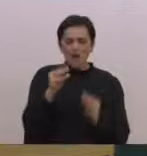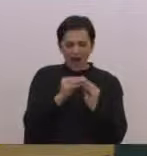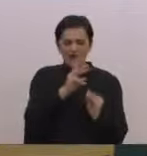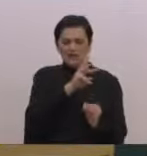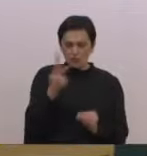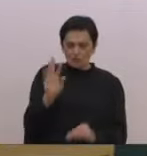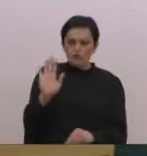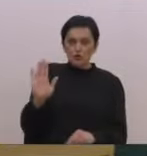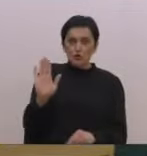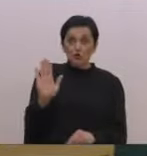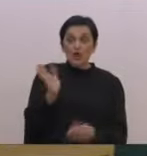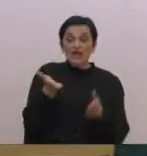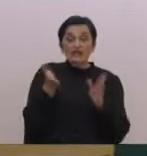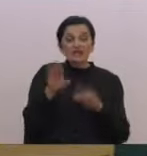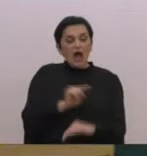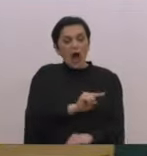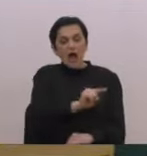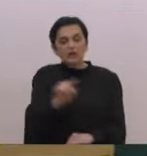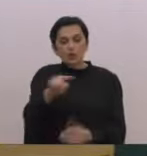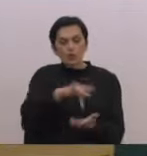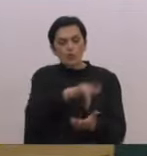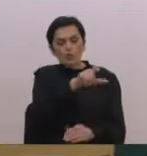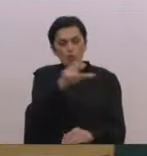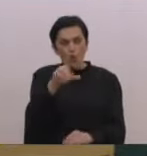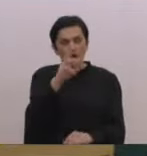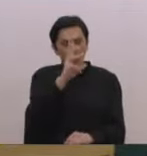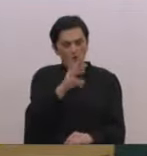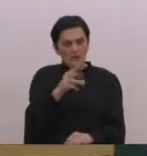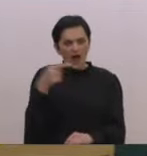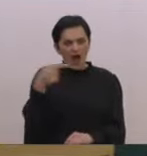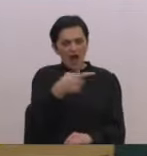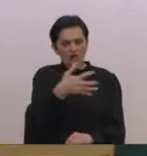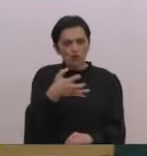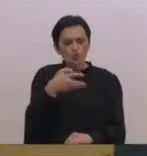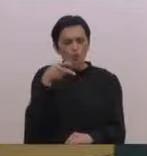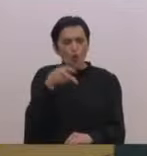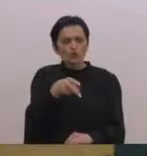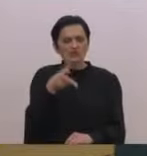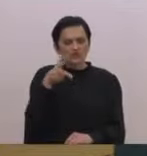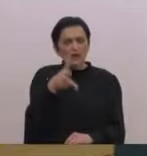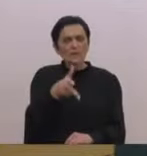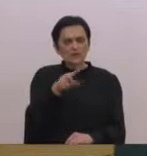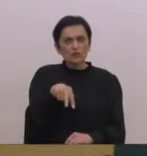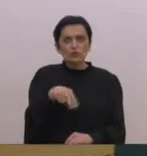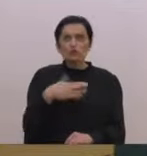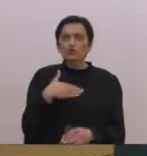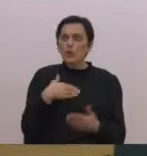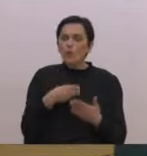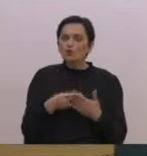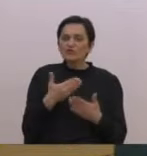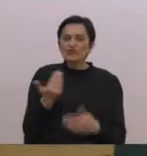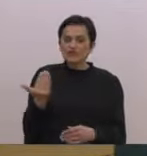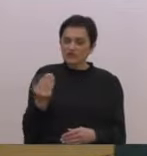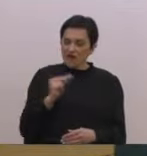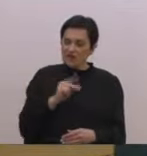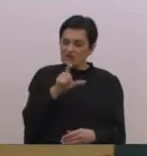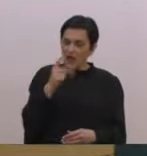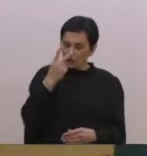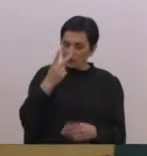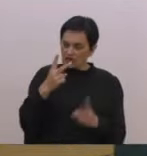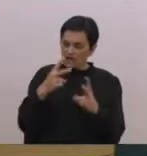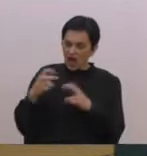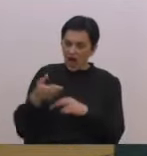კონდეს ოღონ დანარჩენ მოქალაქეს კონდეს ხელფასი 1500 2000 3000 ლარი ჩემო ძვირფასებო თქვენ თანამშრომლებს გადახედეთ